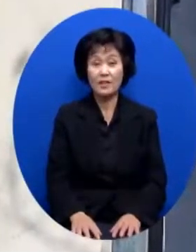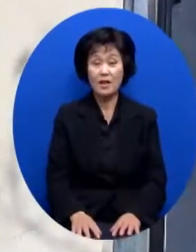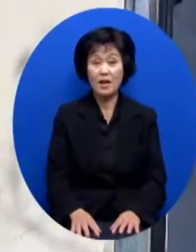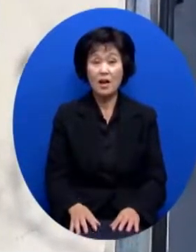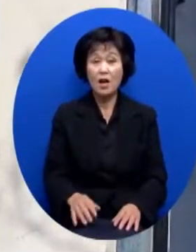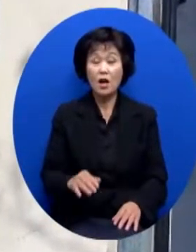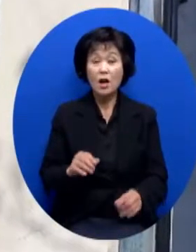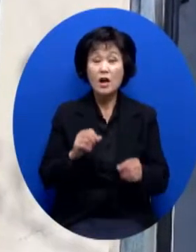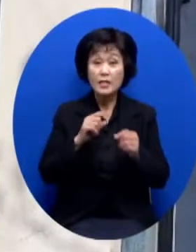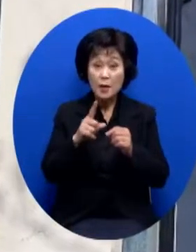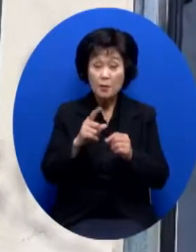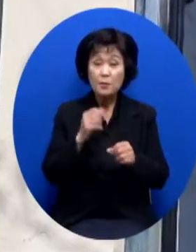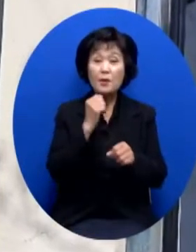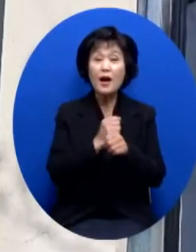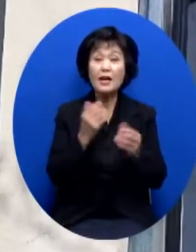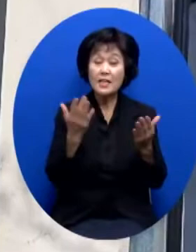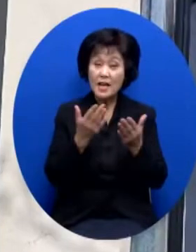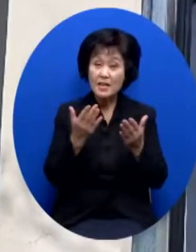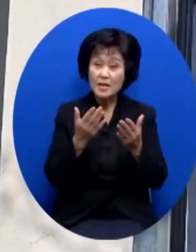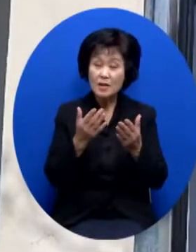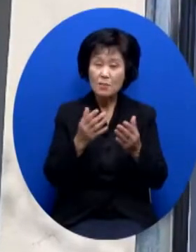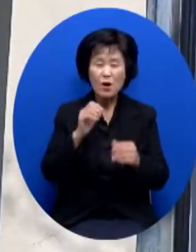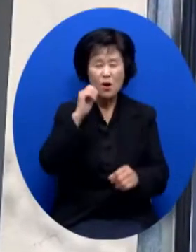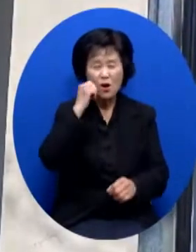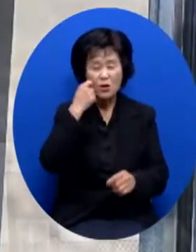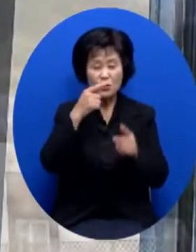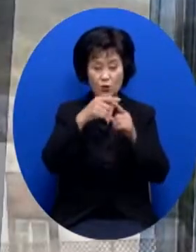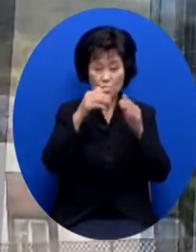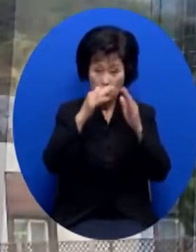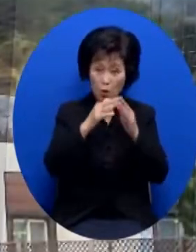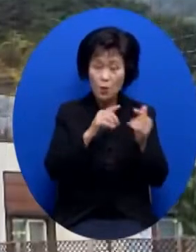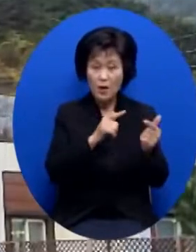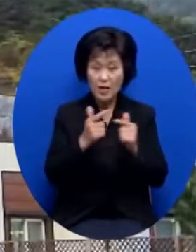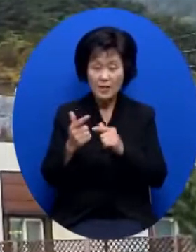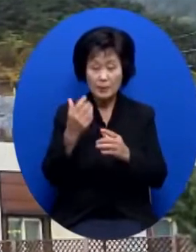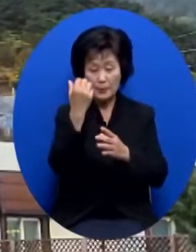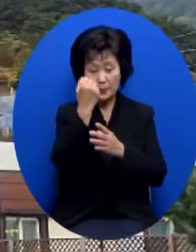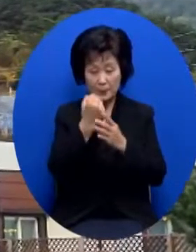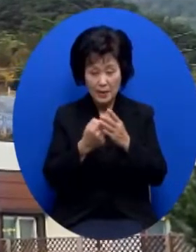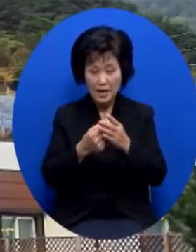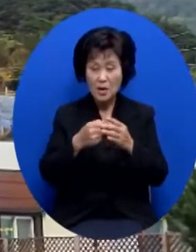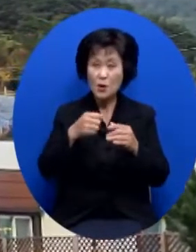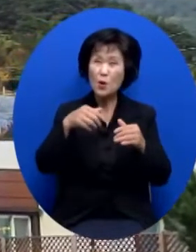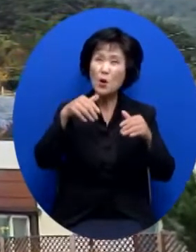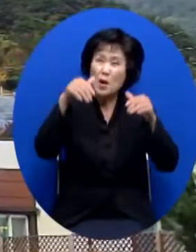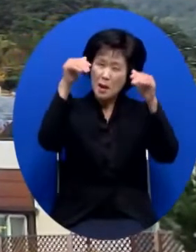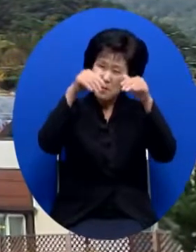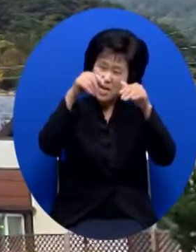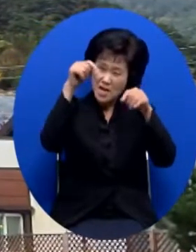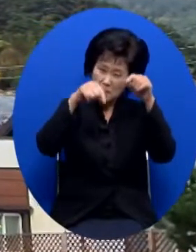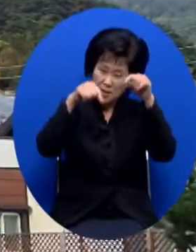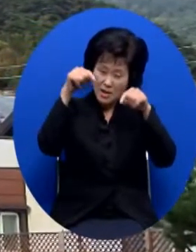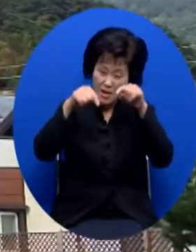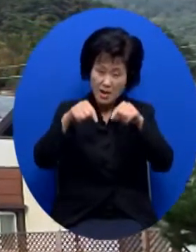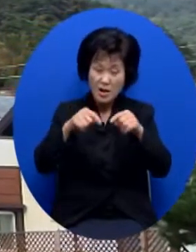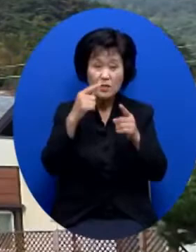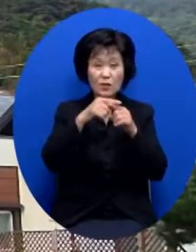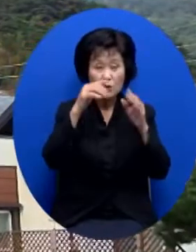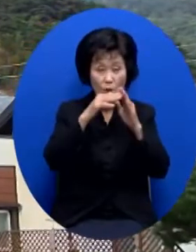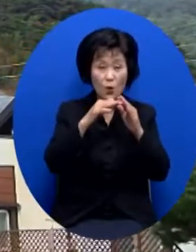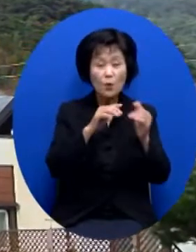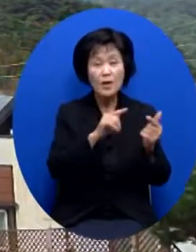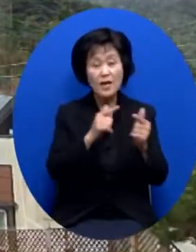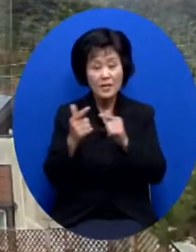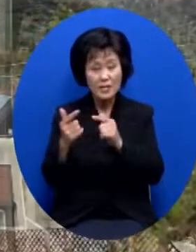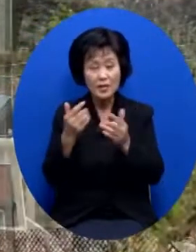일은 오지에 있는 어려운 교회들 또 낡고 비가 새는 교회들을 우리가 리모델링하고 수리하고